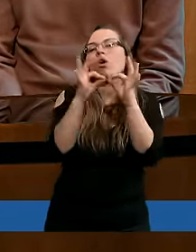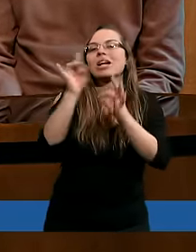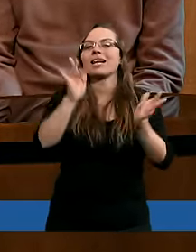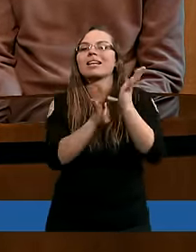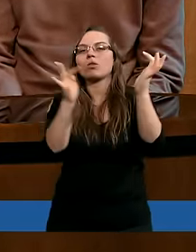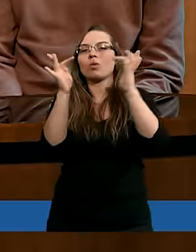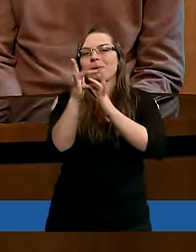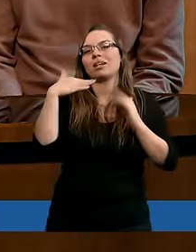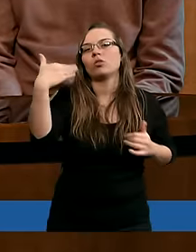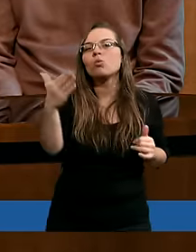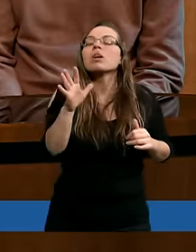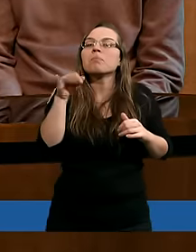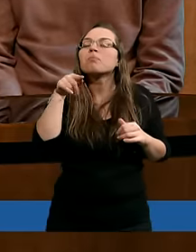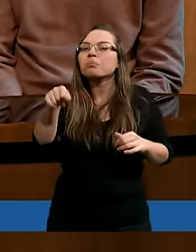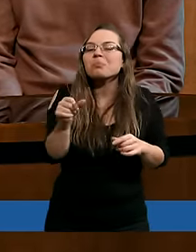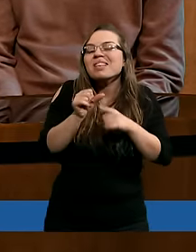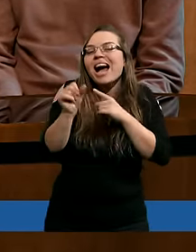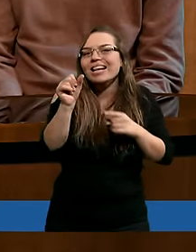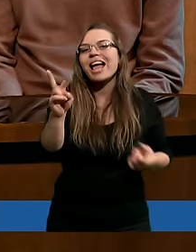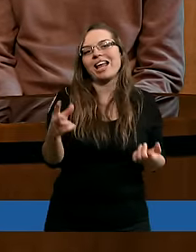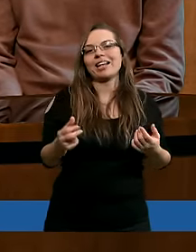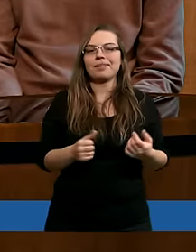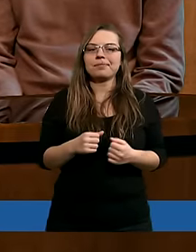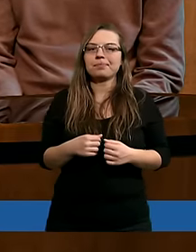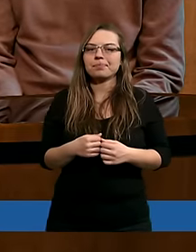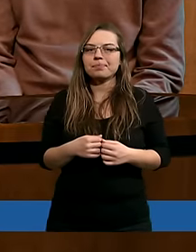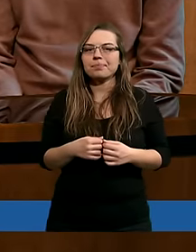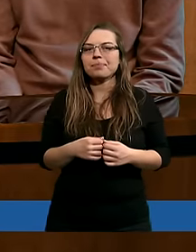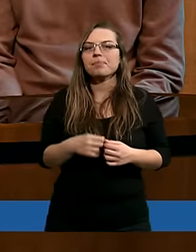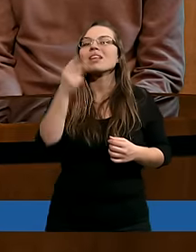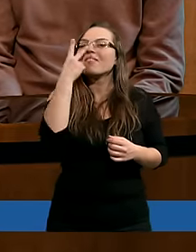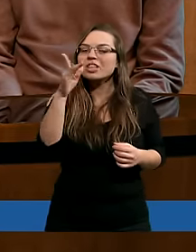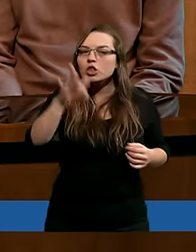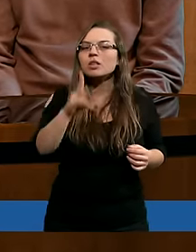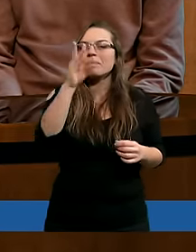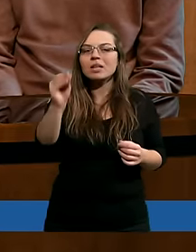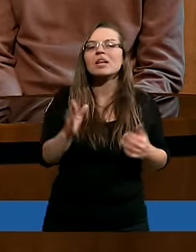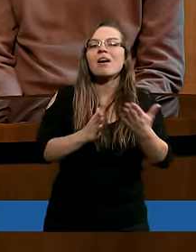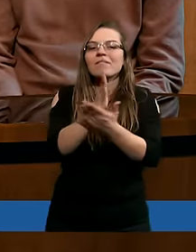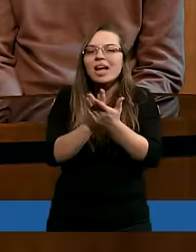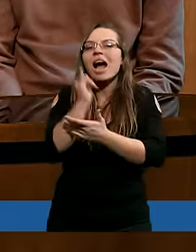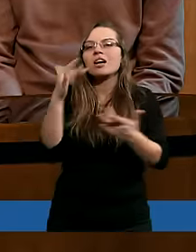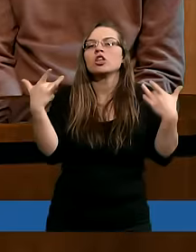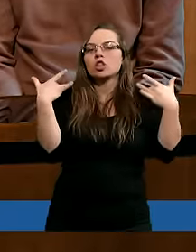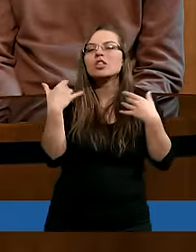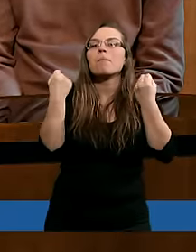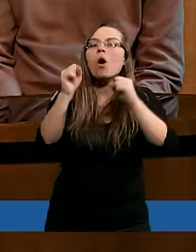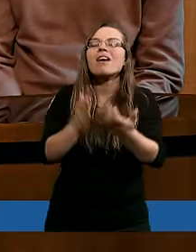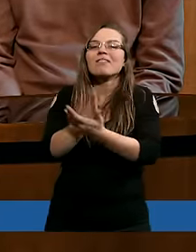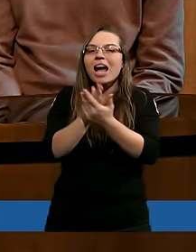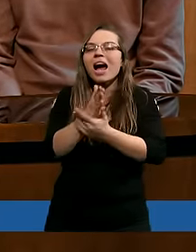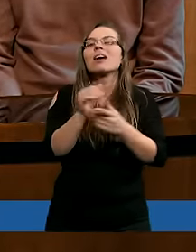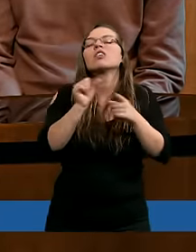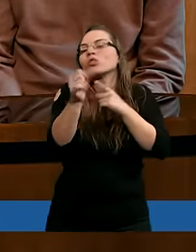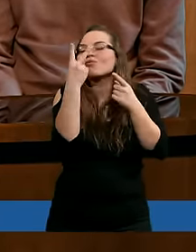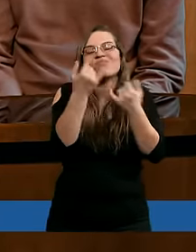I to jest chyba klucz tego wszystkiego. Widzimy, że wiara i bycie bohaterem wiary kończyło